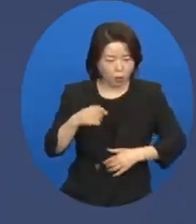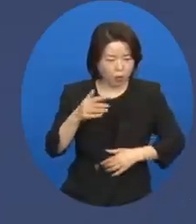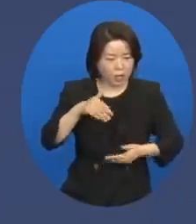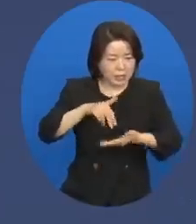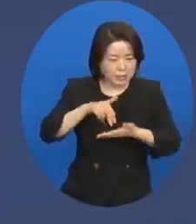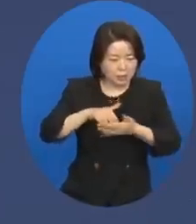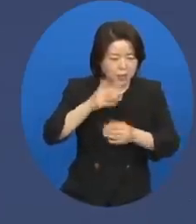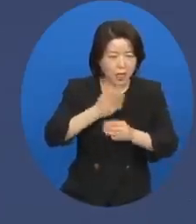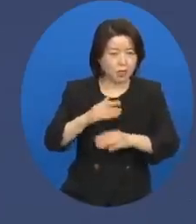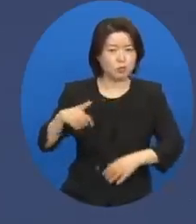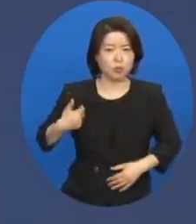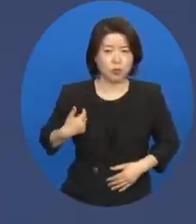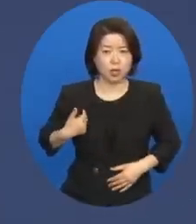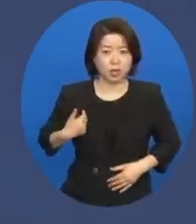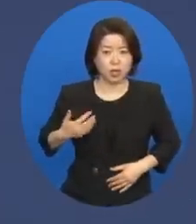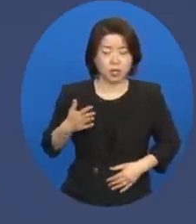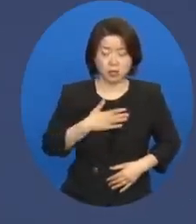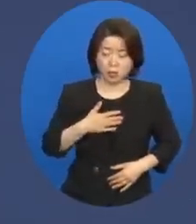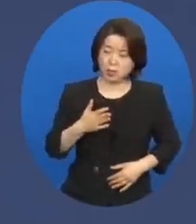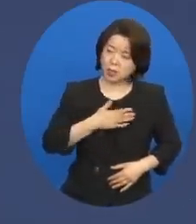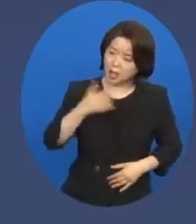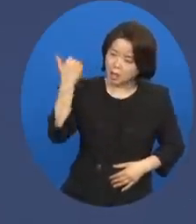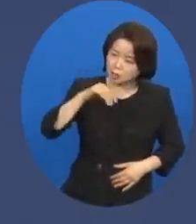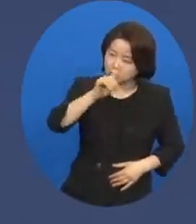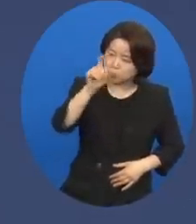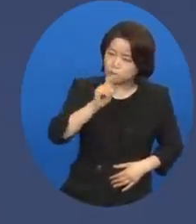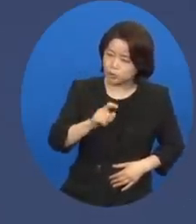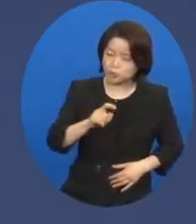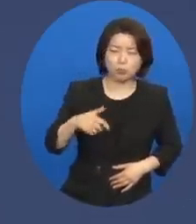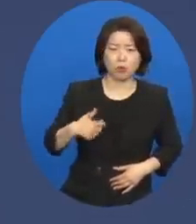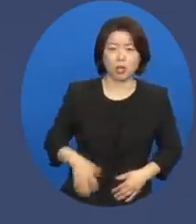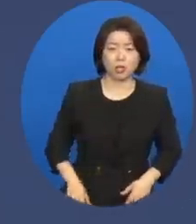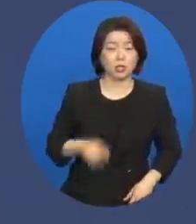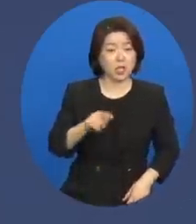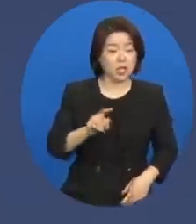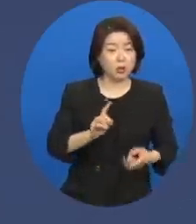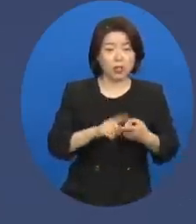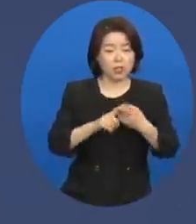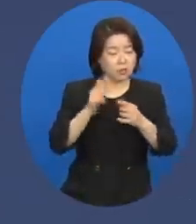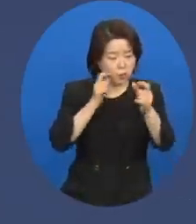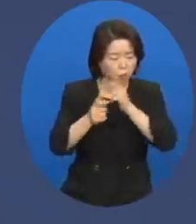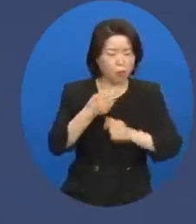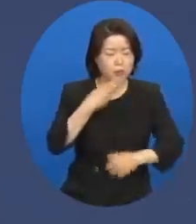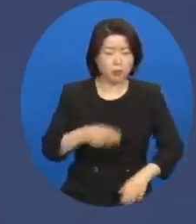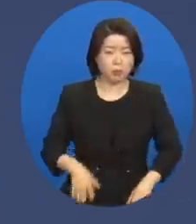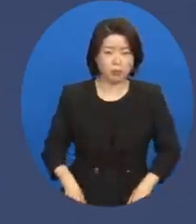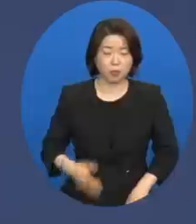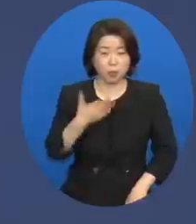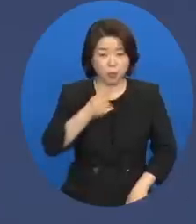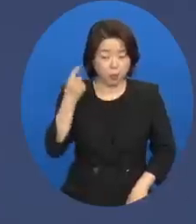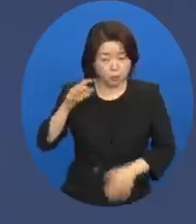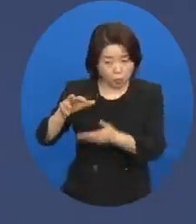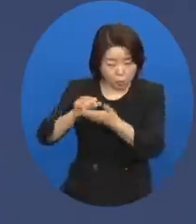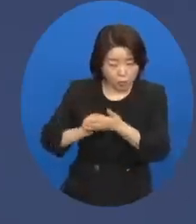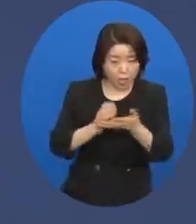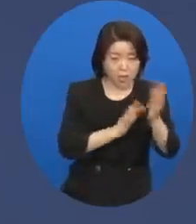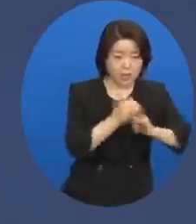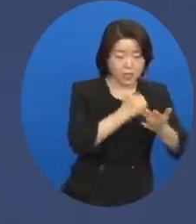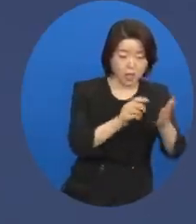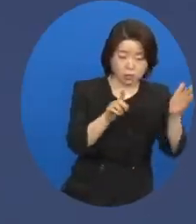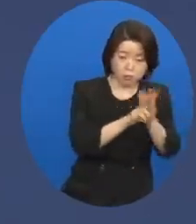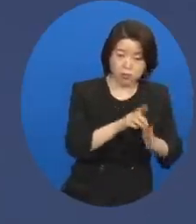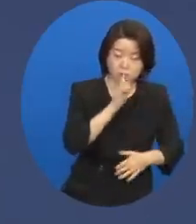그러니까 내가 누군지를 모르는 거죠. 근데 이걸 고민을 안 해. 어떻게 복음을 받았다고 하고 예수를 믿는다고